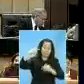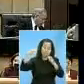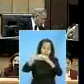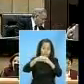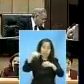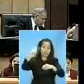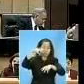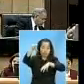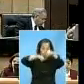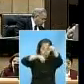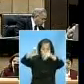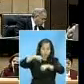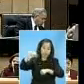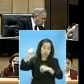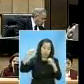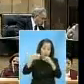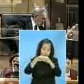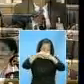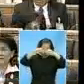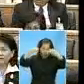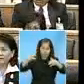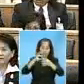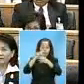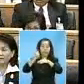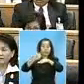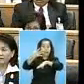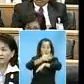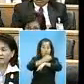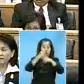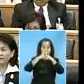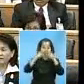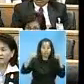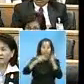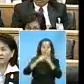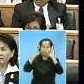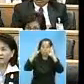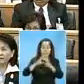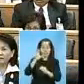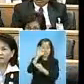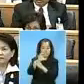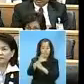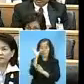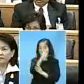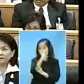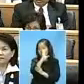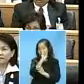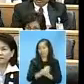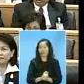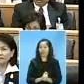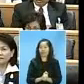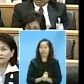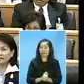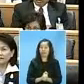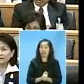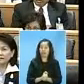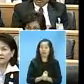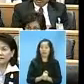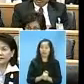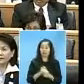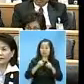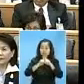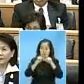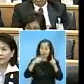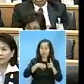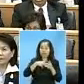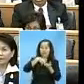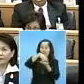ามีส่วนร่วมทางการเมืองให้มากขึ้นมากขึ้นแต่ต้องไม่ใช้ในลักษณะบังคับนะครับก็เป็นอีกเรื่องหนึ่งที่จะก